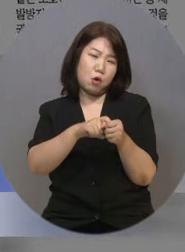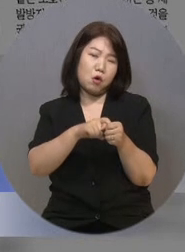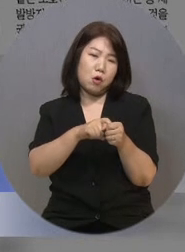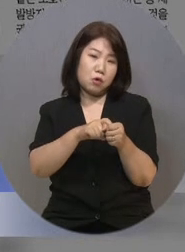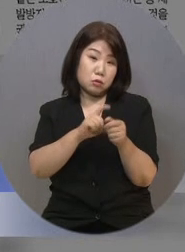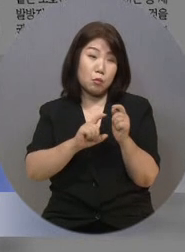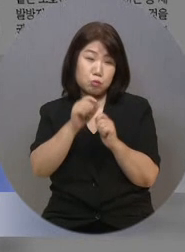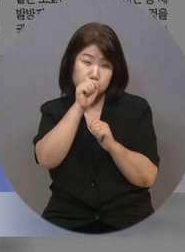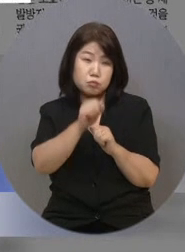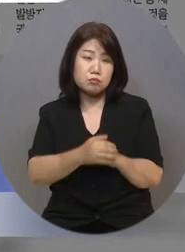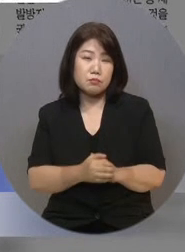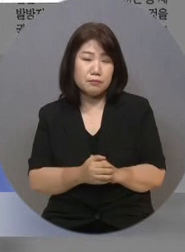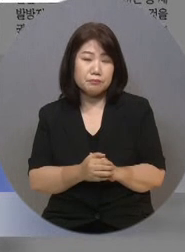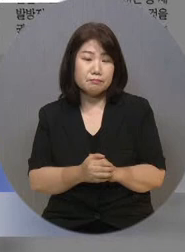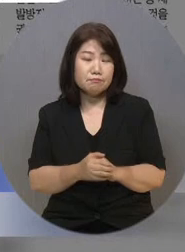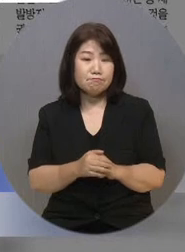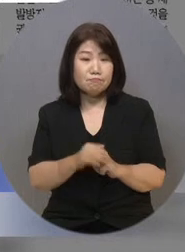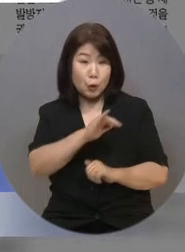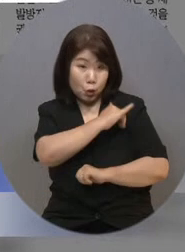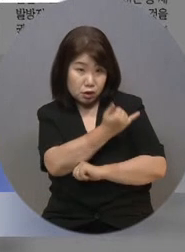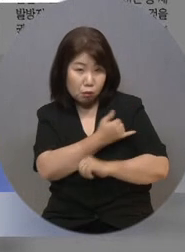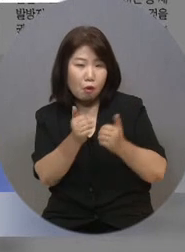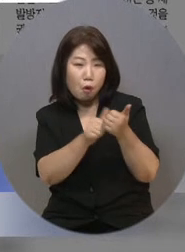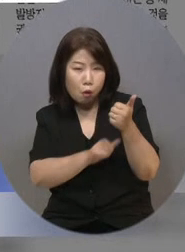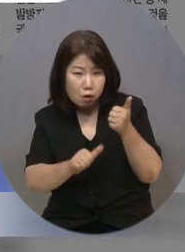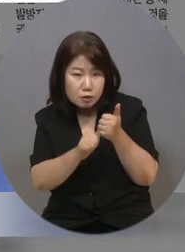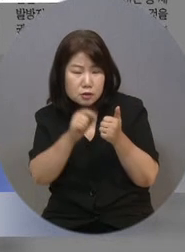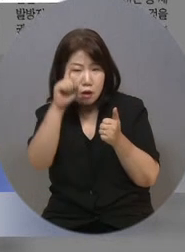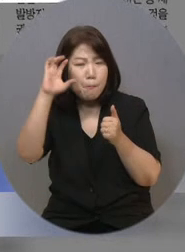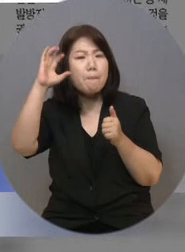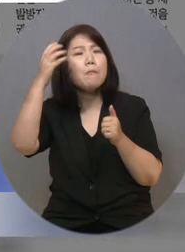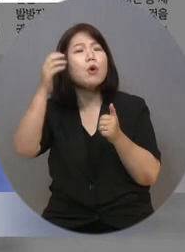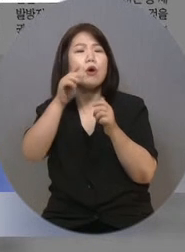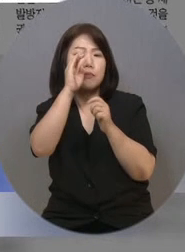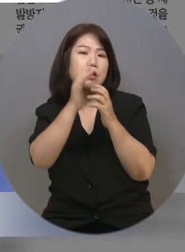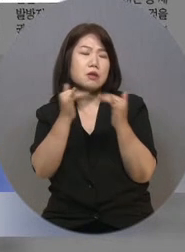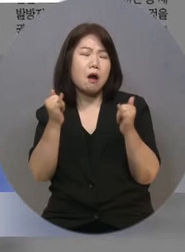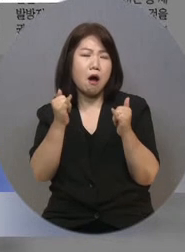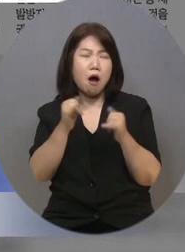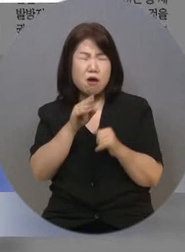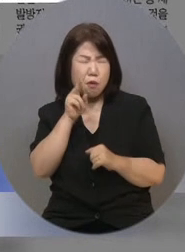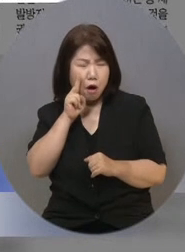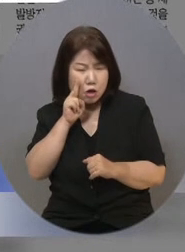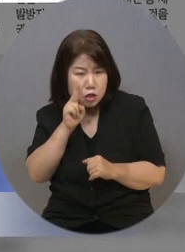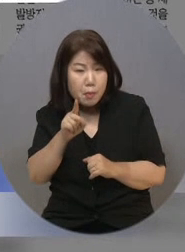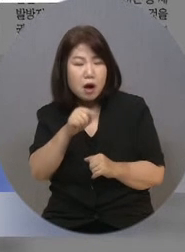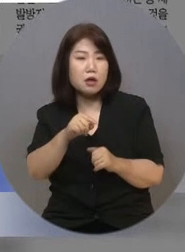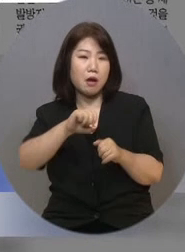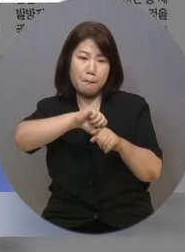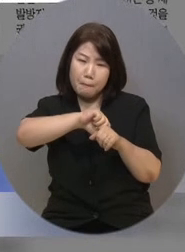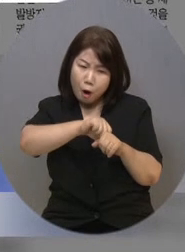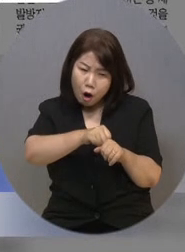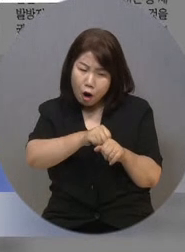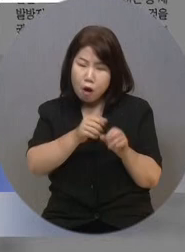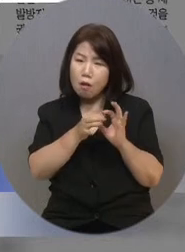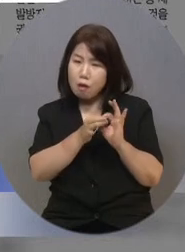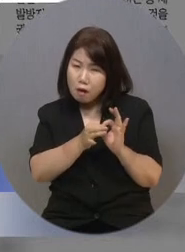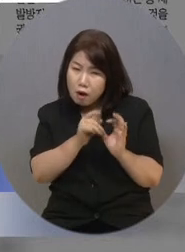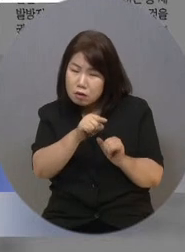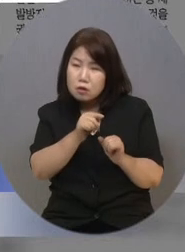설명했습니다 특히 인권위는 정신질환이 상당히 의심되는 수용자의 징벌 절차와 관련해